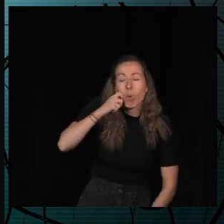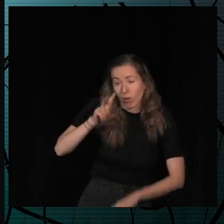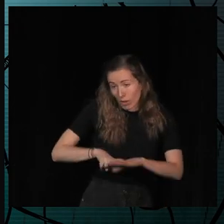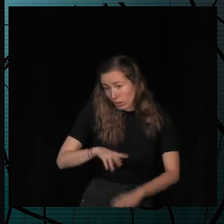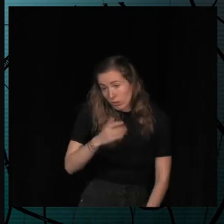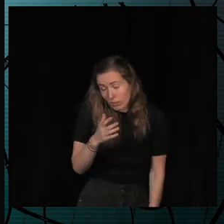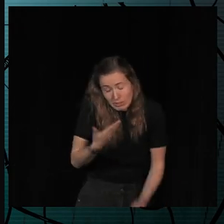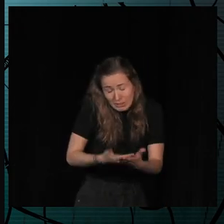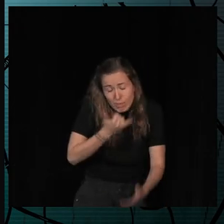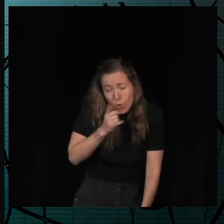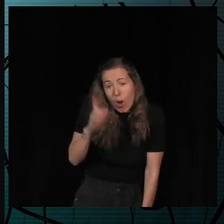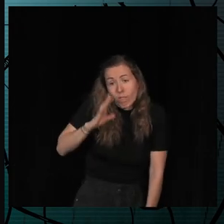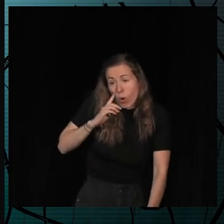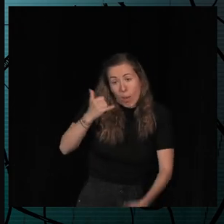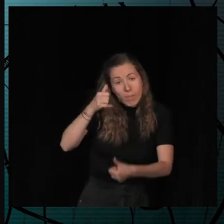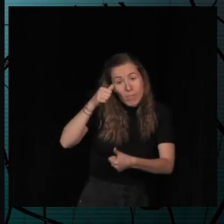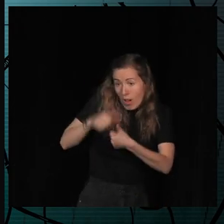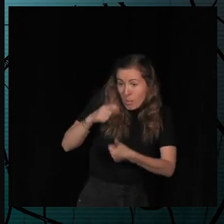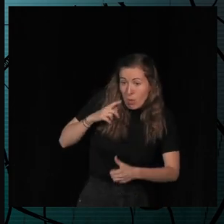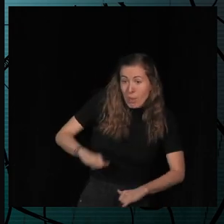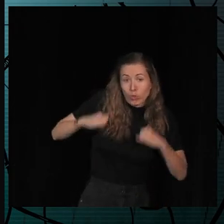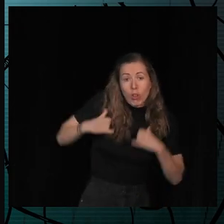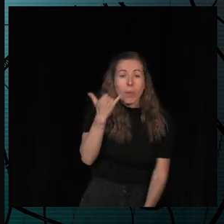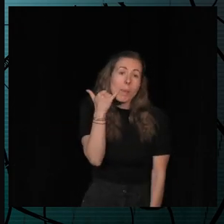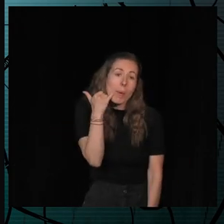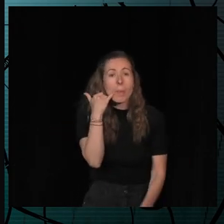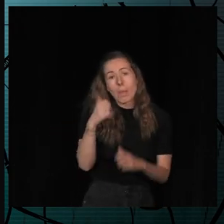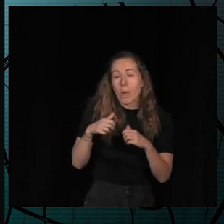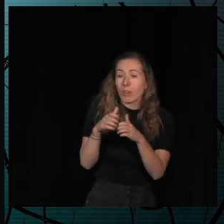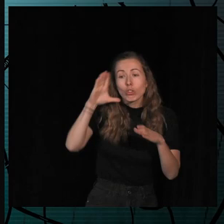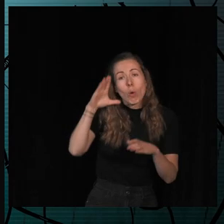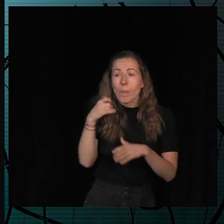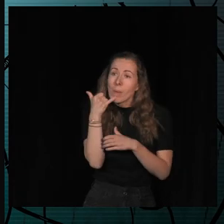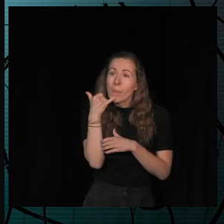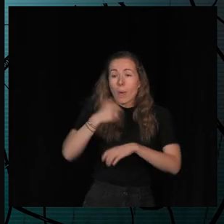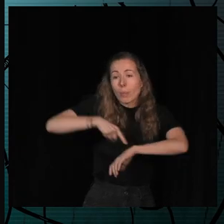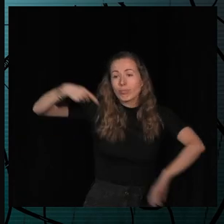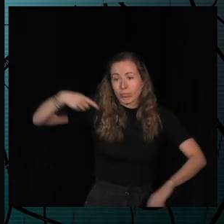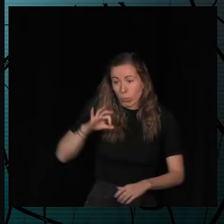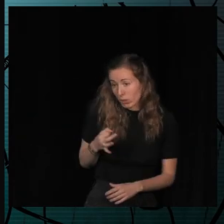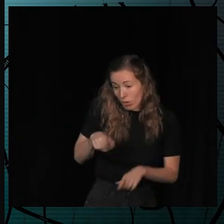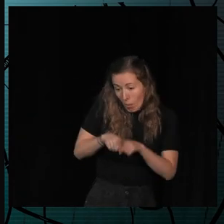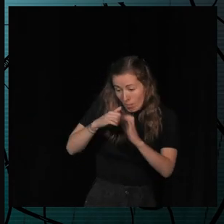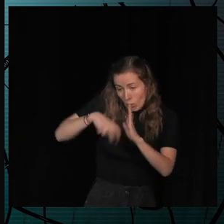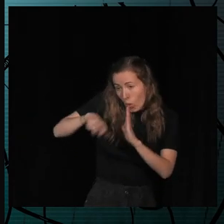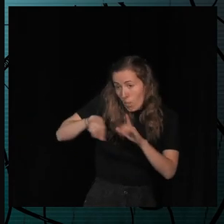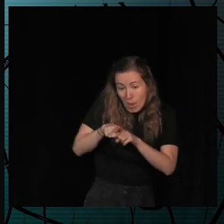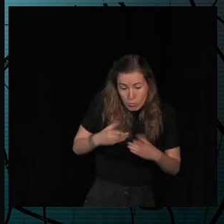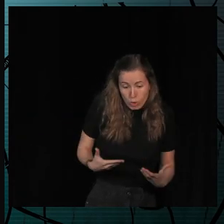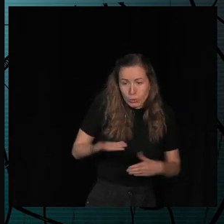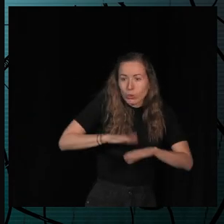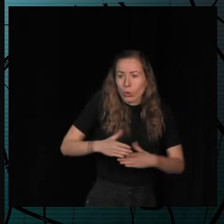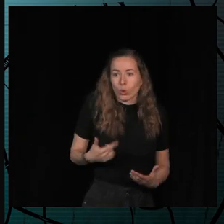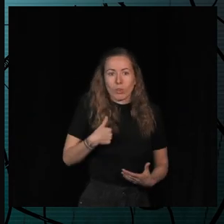jadis on s'appelait pendant des heures sur le téléphone fixe et on reste fermé à la Maison de la même manière euh sauf qu'aujourd'hui bah on a très très peur que les